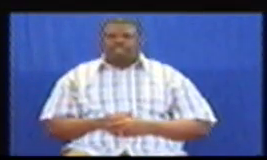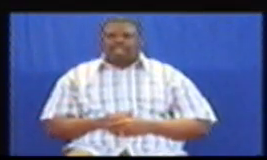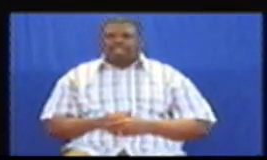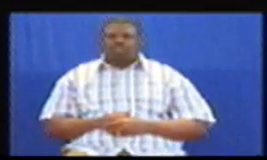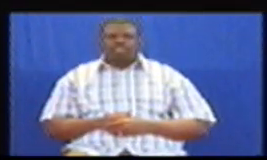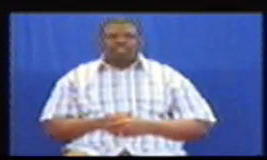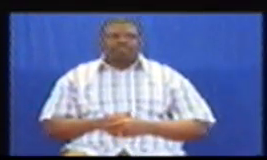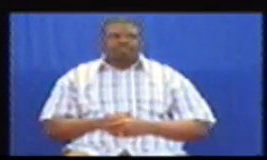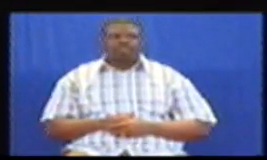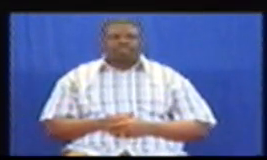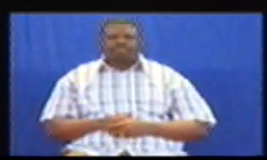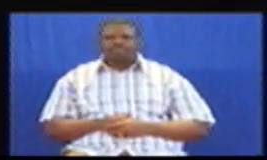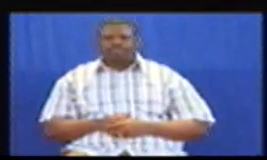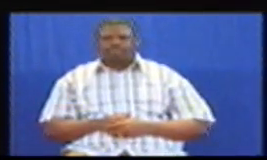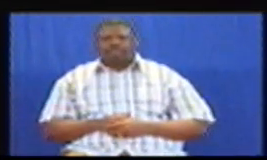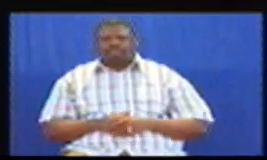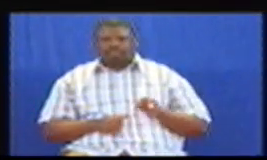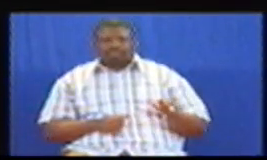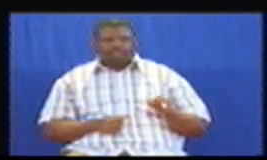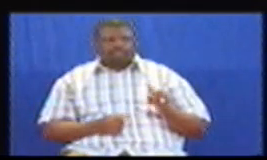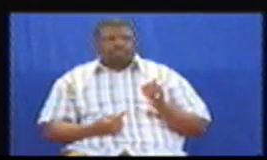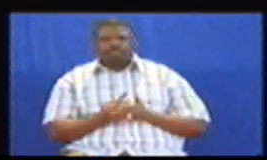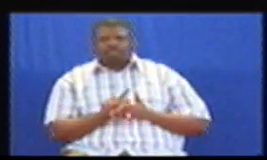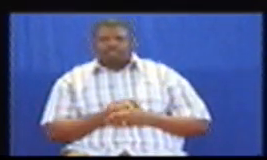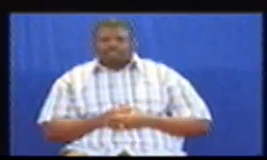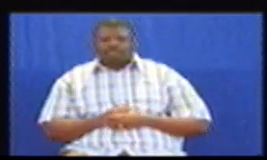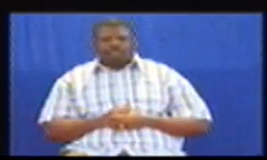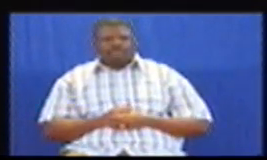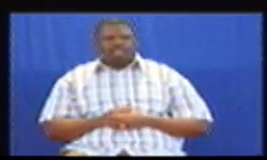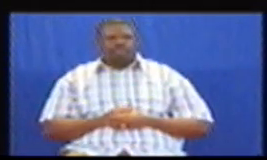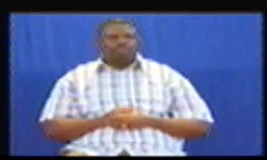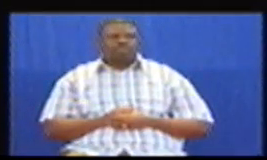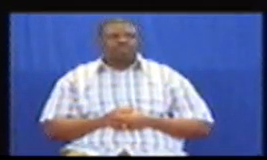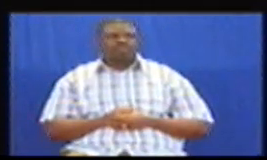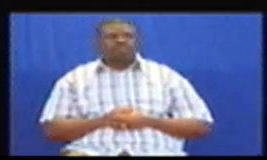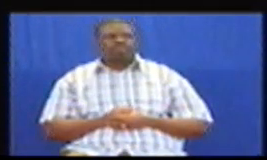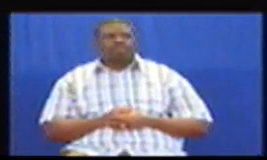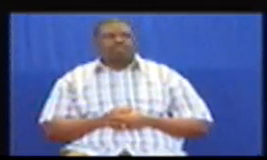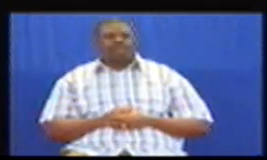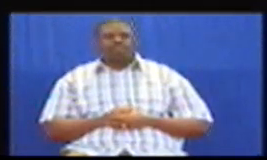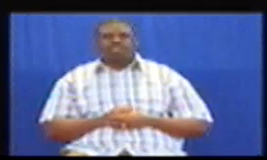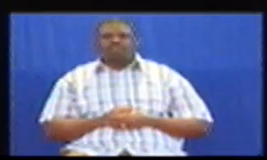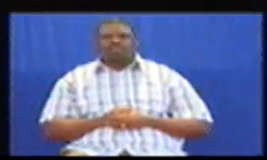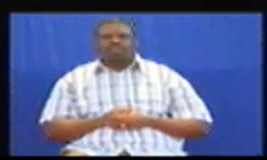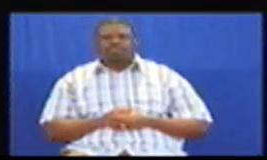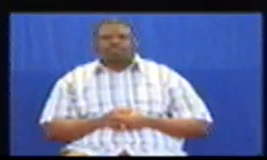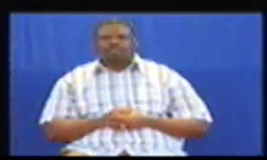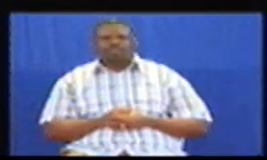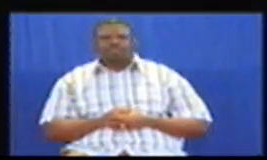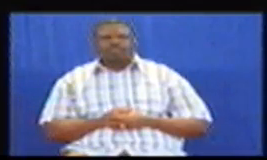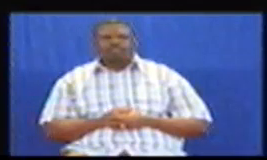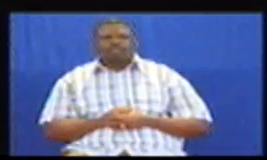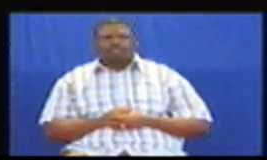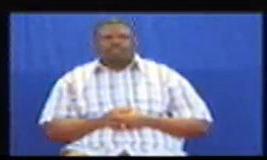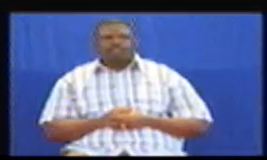sheria ya plea bargaining ilitokana na ushauri na maombi ya wabunge wenyewe. Na